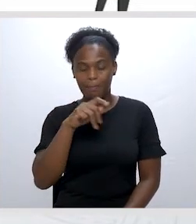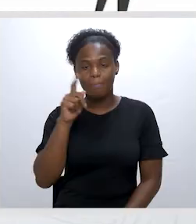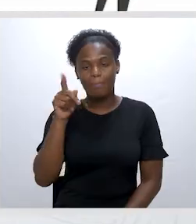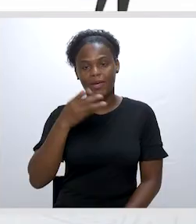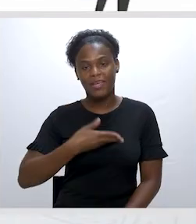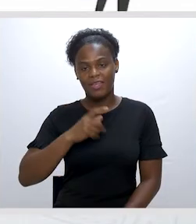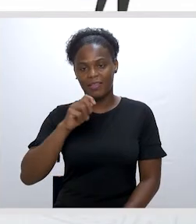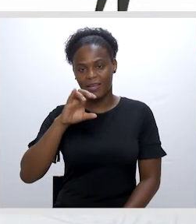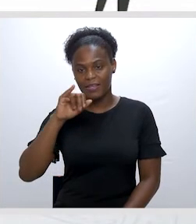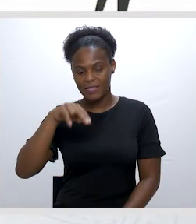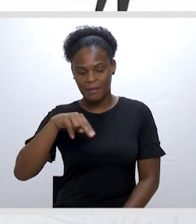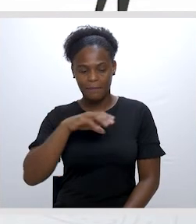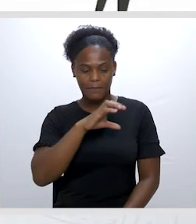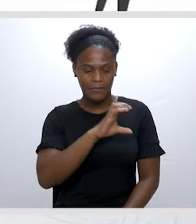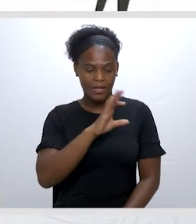chanteuse,